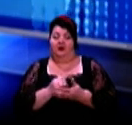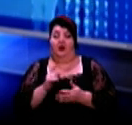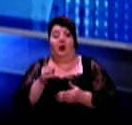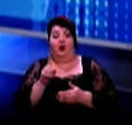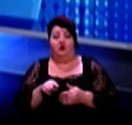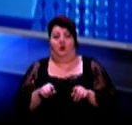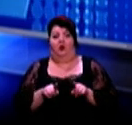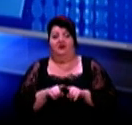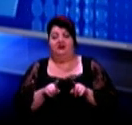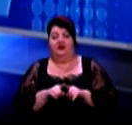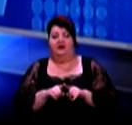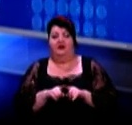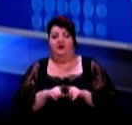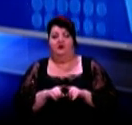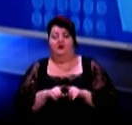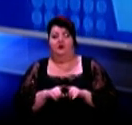Тому все-таки